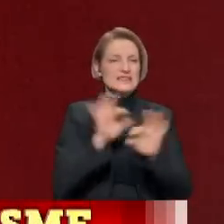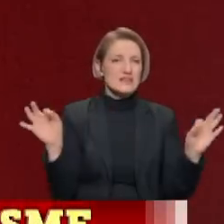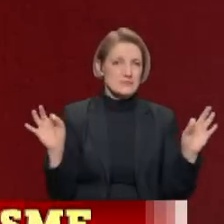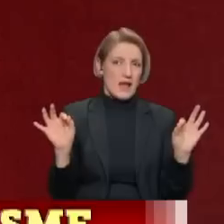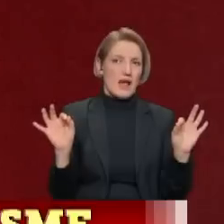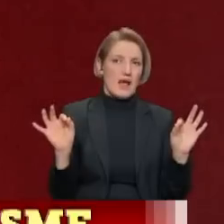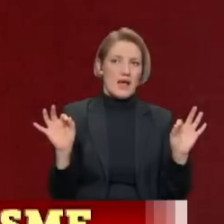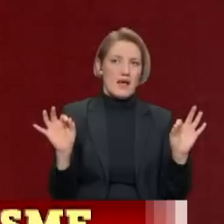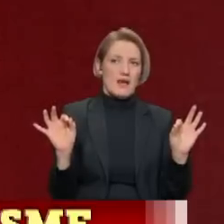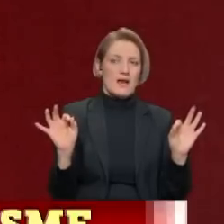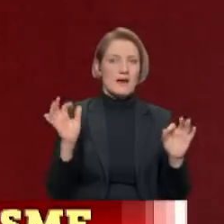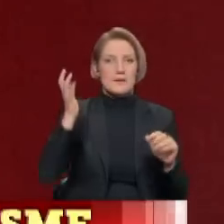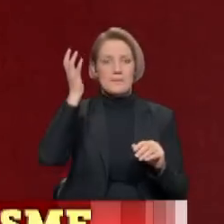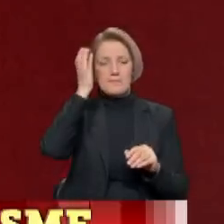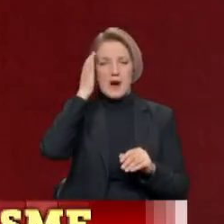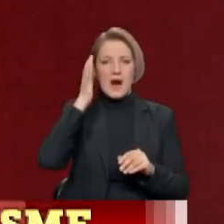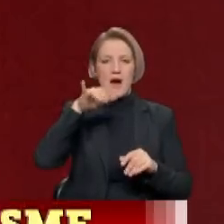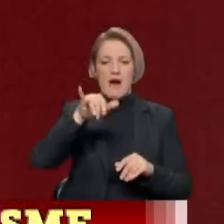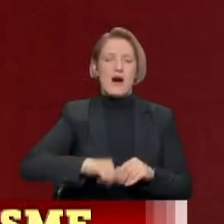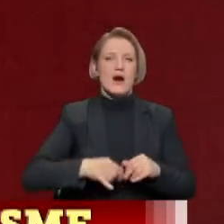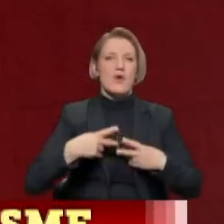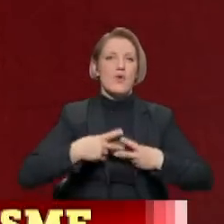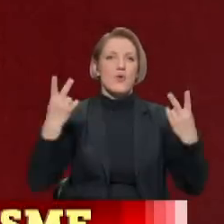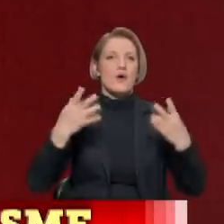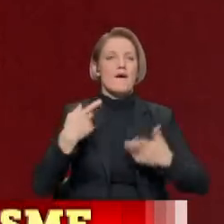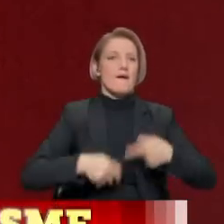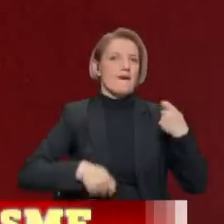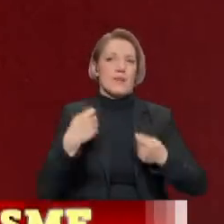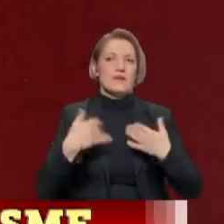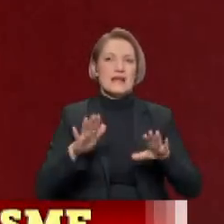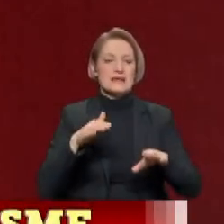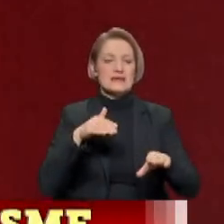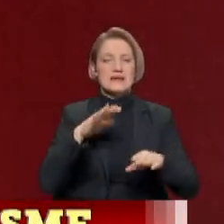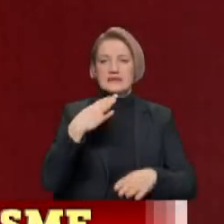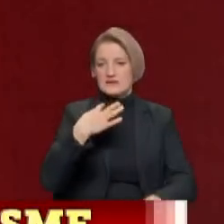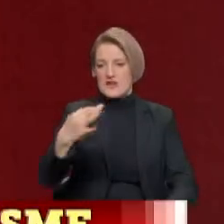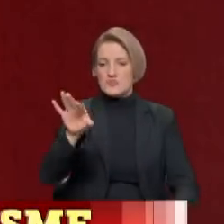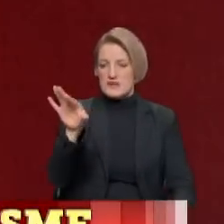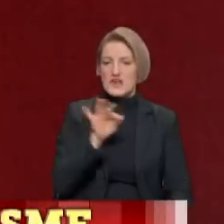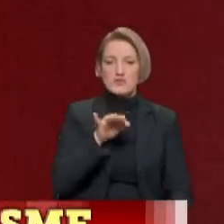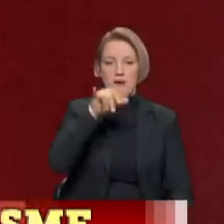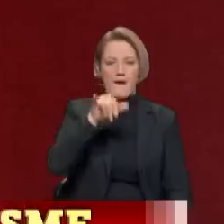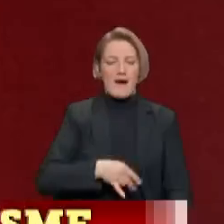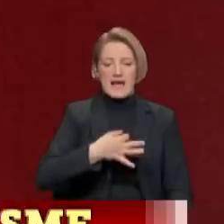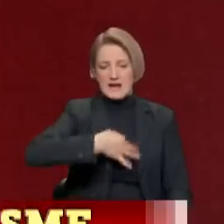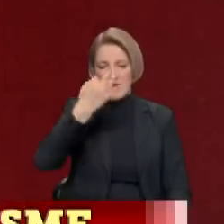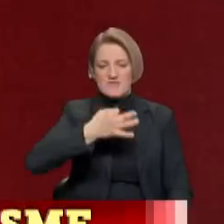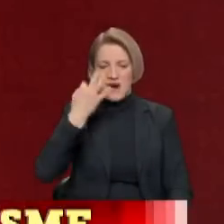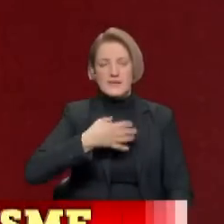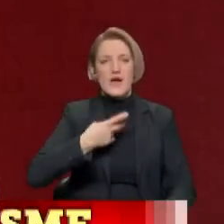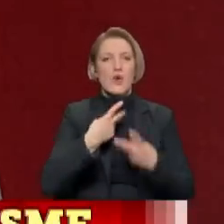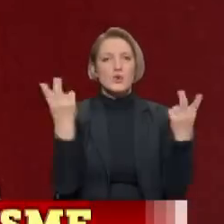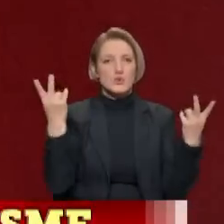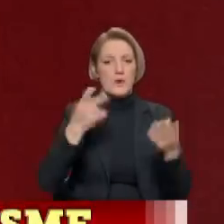kimsenin temel hak ve özgürlükleri güvencede değil. Bakın seçme seçilme hakkından tutun da ifade özgürlüğüne, basın